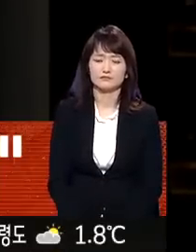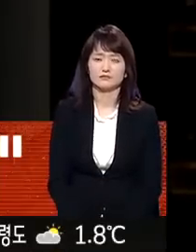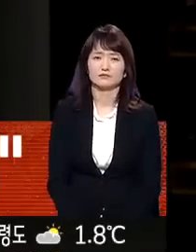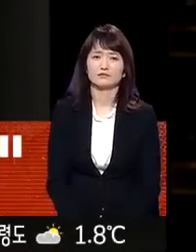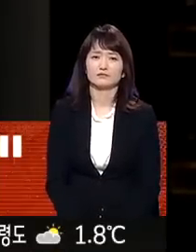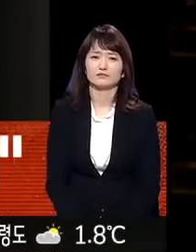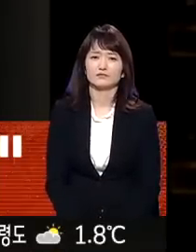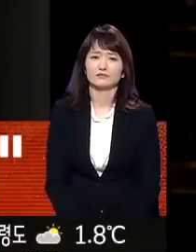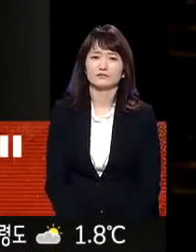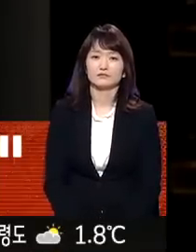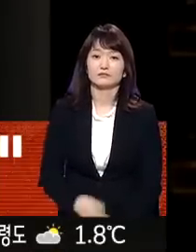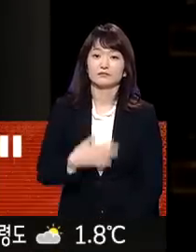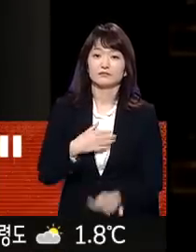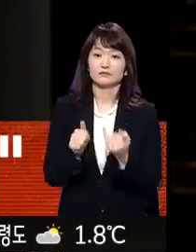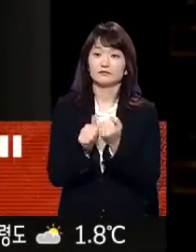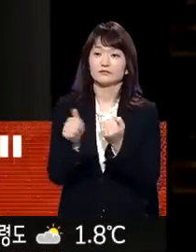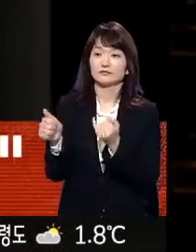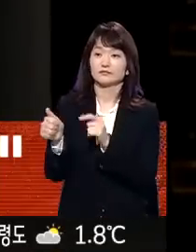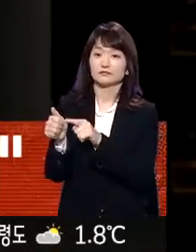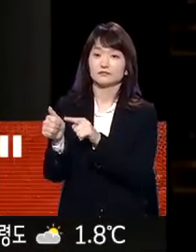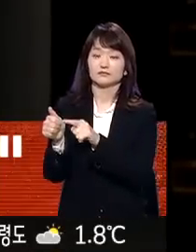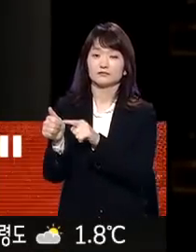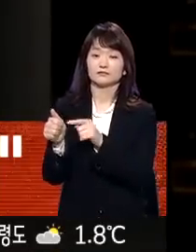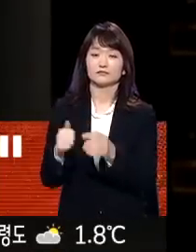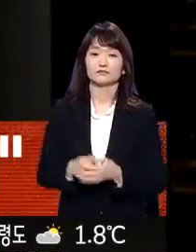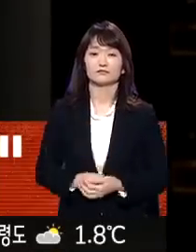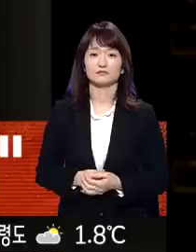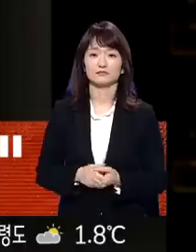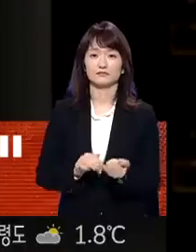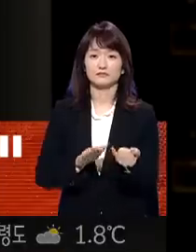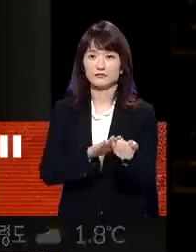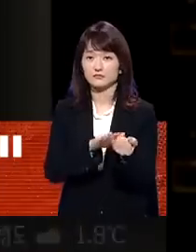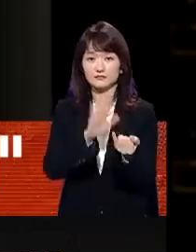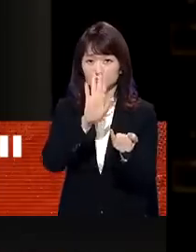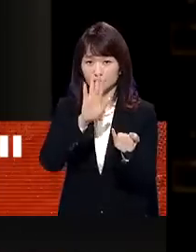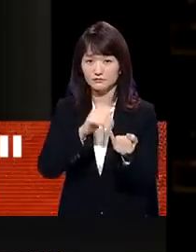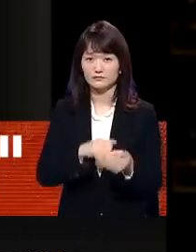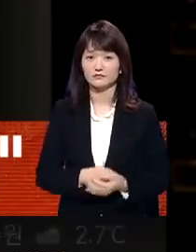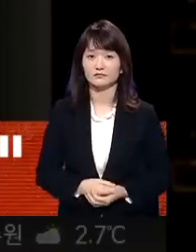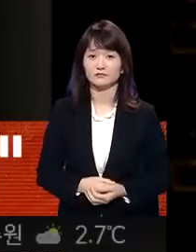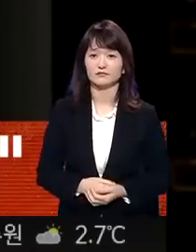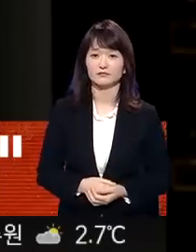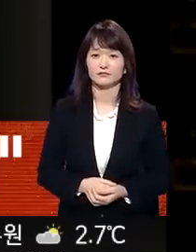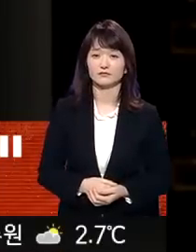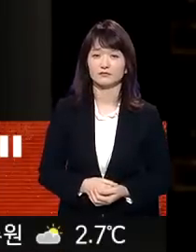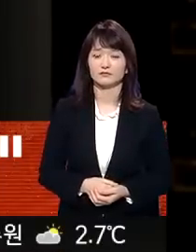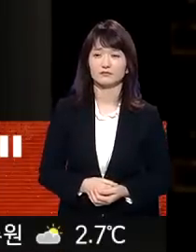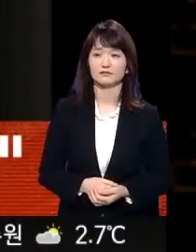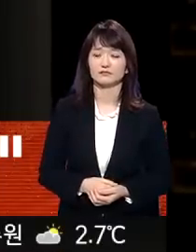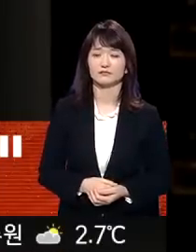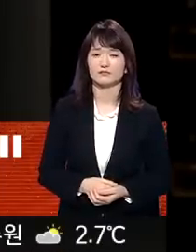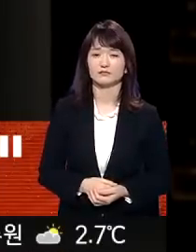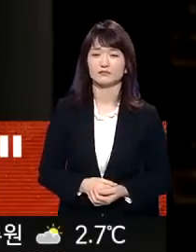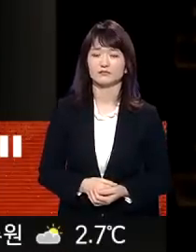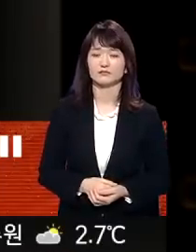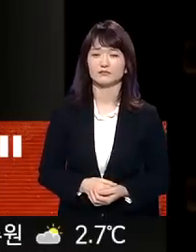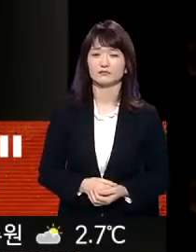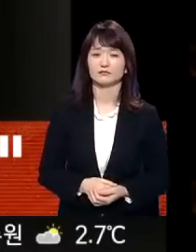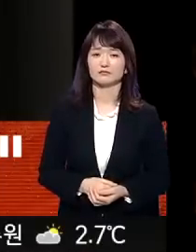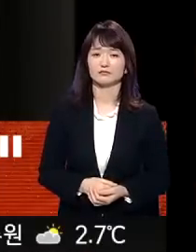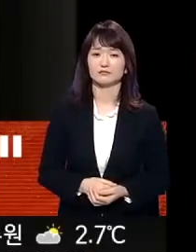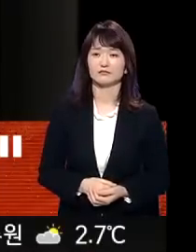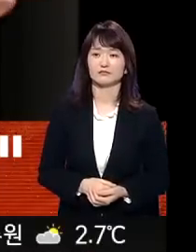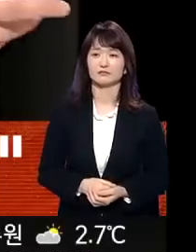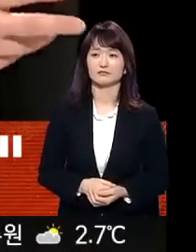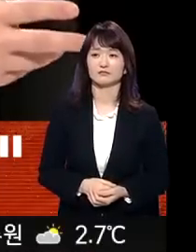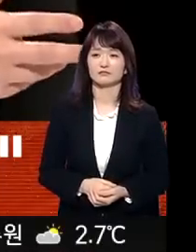모르겠고. 자, 제 남편은 털끝 하나 이거. 제 남편은 털끝 하나 안 건드려요. 자, 이런 어떻게 보십니까? 그